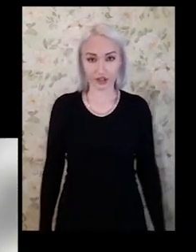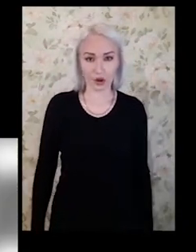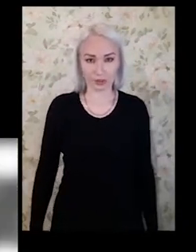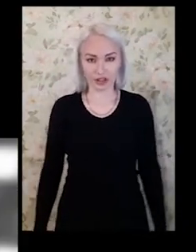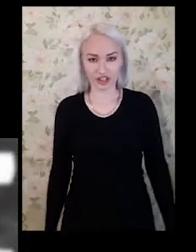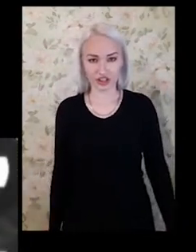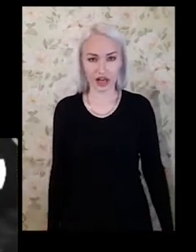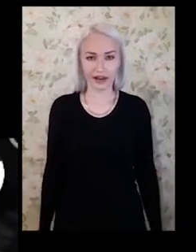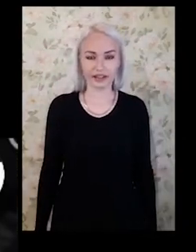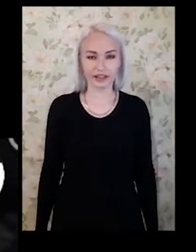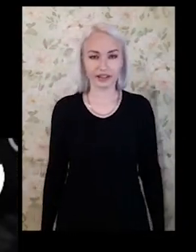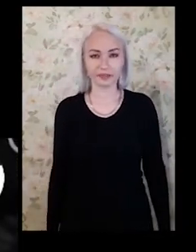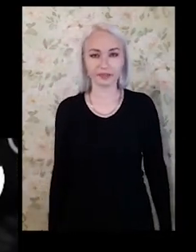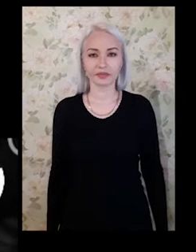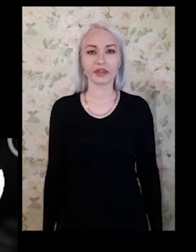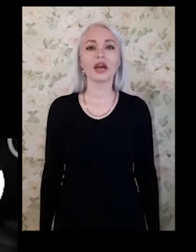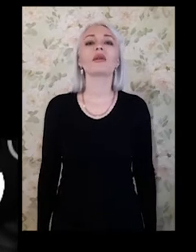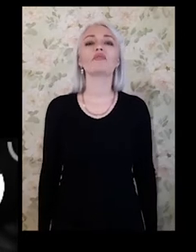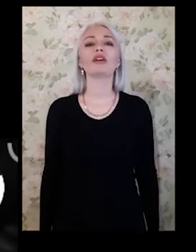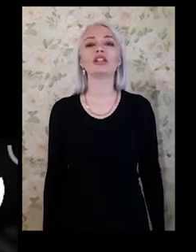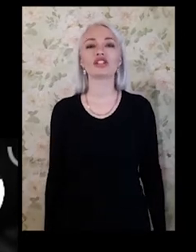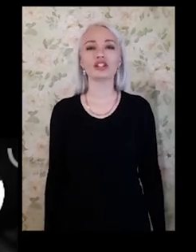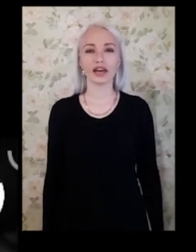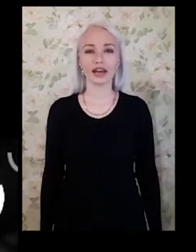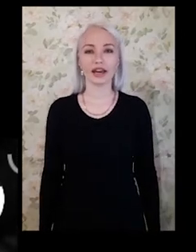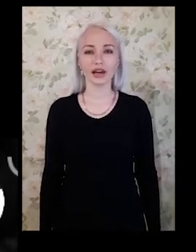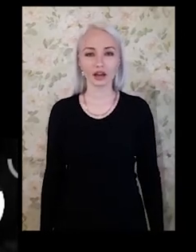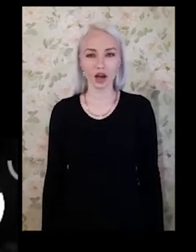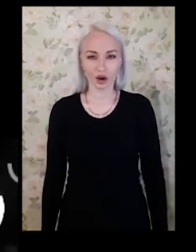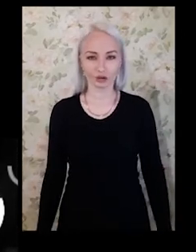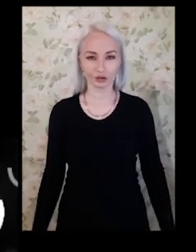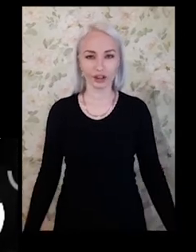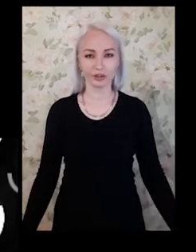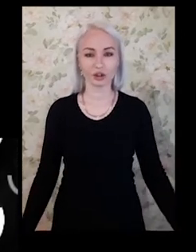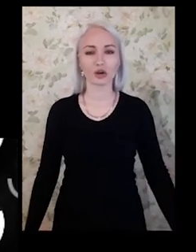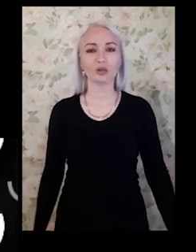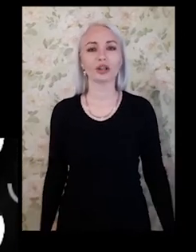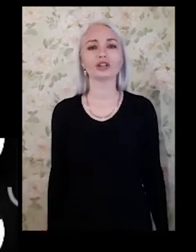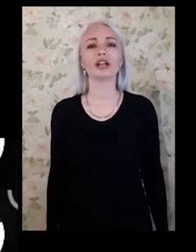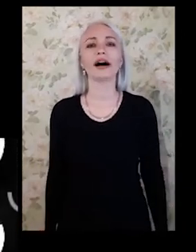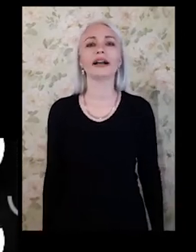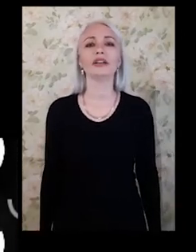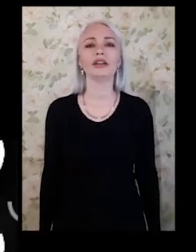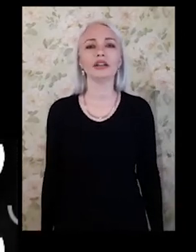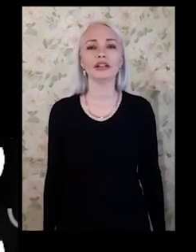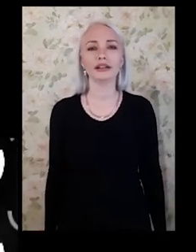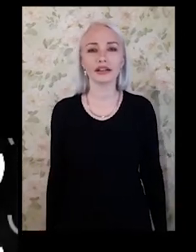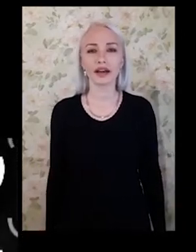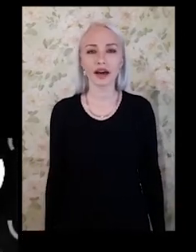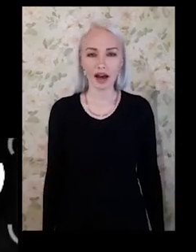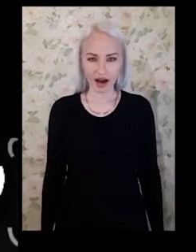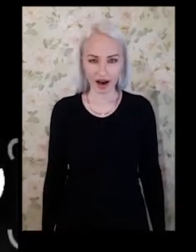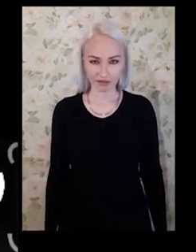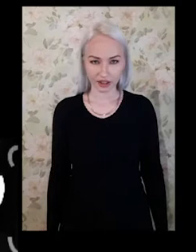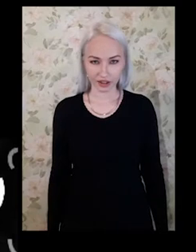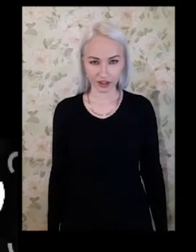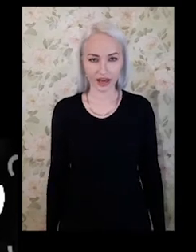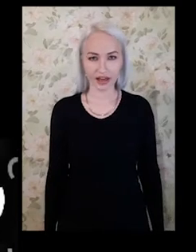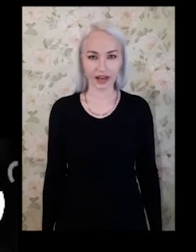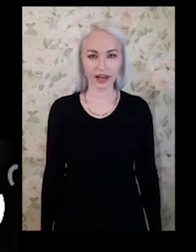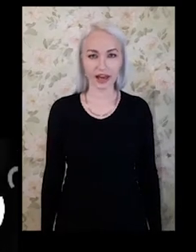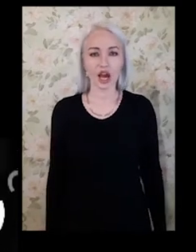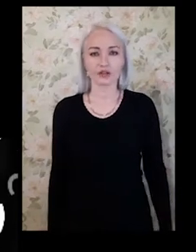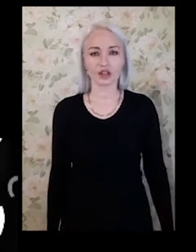Раз село прислали по весне фильм документальный о